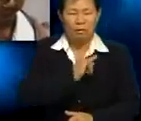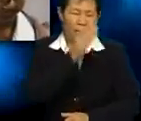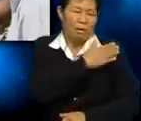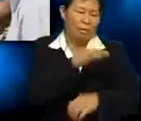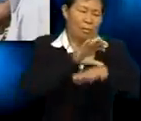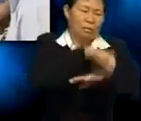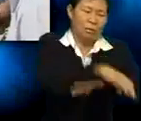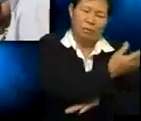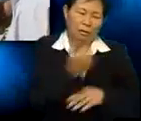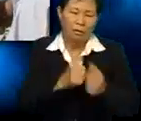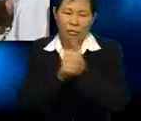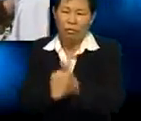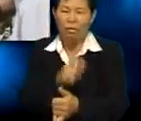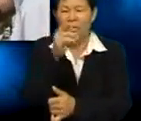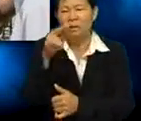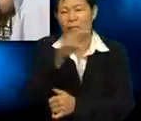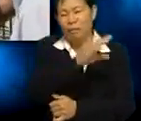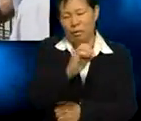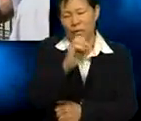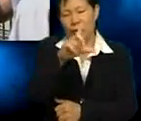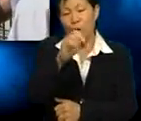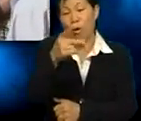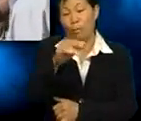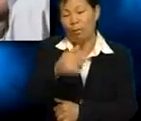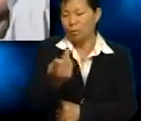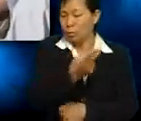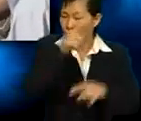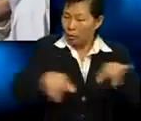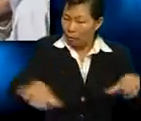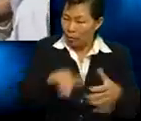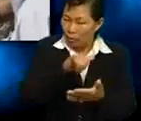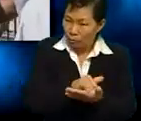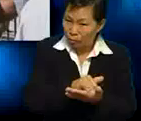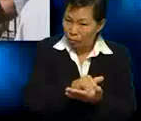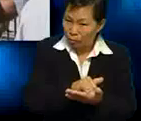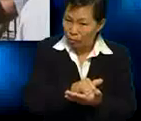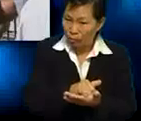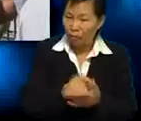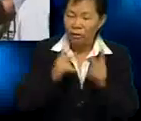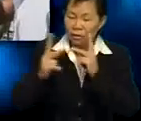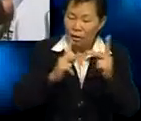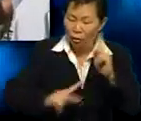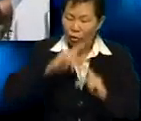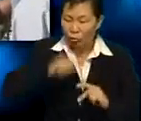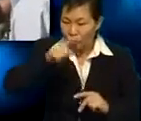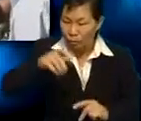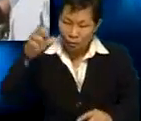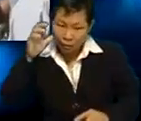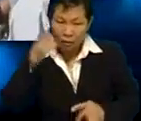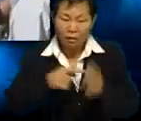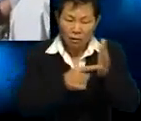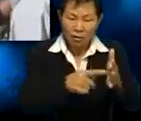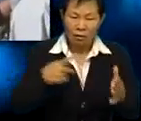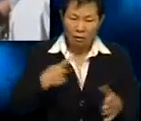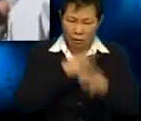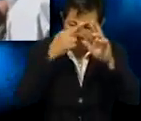dia. Tina, Luqman, kamu berdua ni tidak boleh buat macam ni, eh? Cakap orang tua-tua kena dengar. Itu tanda kita